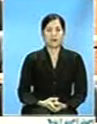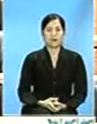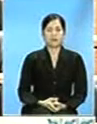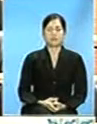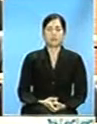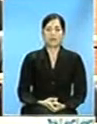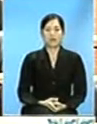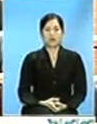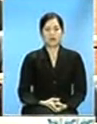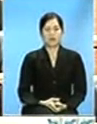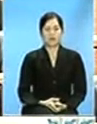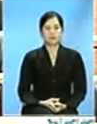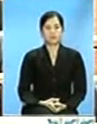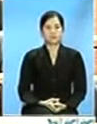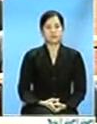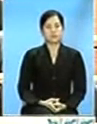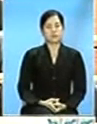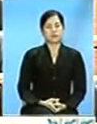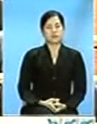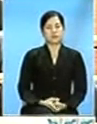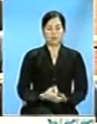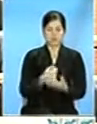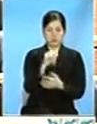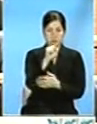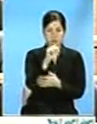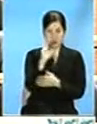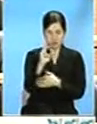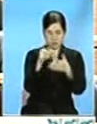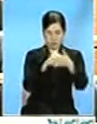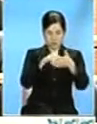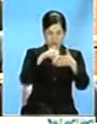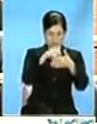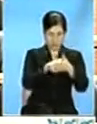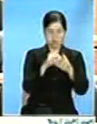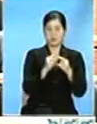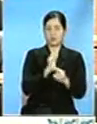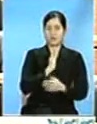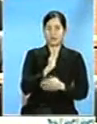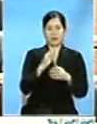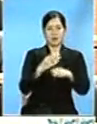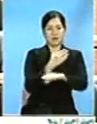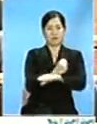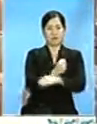มีการกล่าวบอกว่าสว.เลือกตั้งจะไม่เป็นกลางทางการเมือง